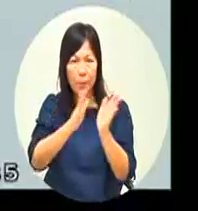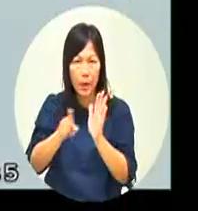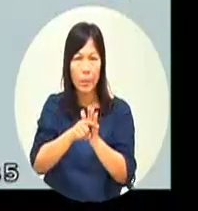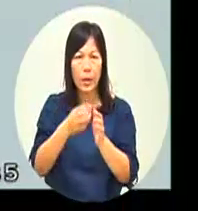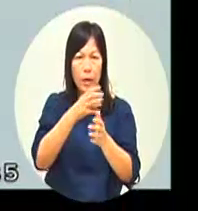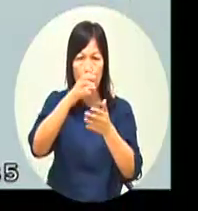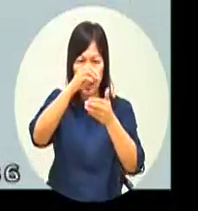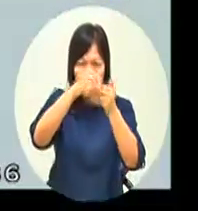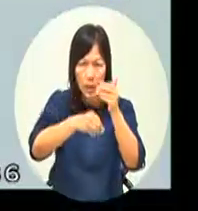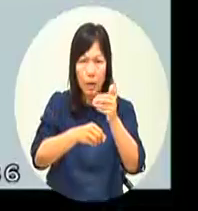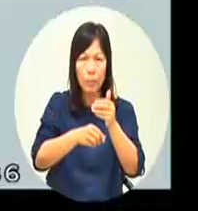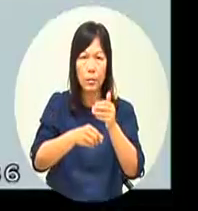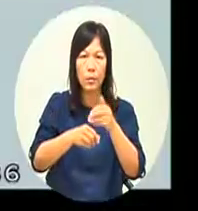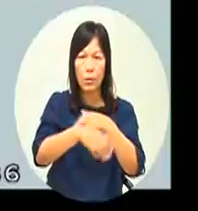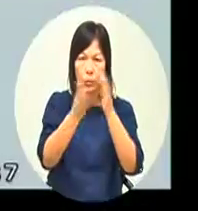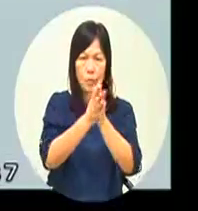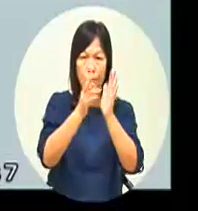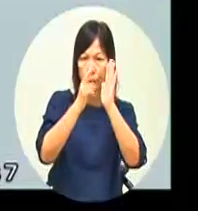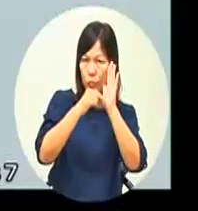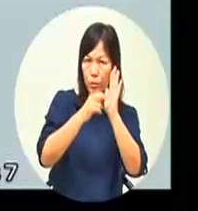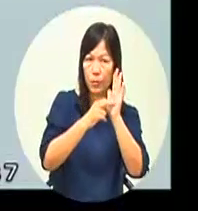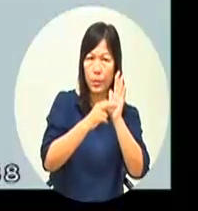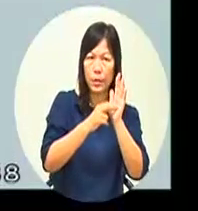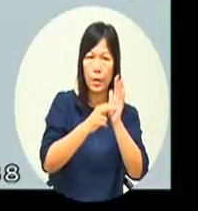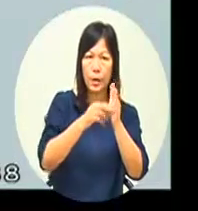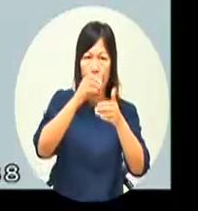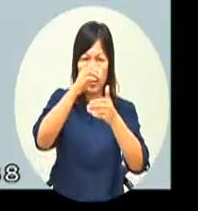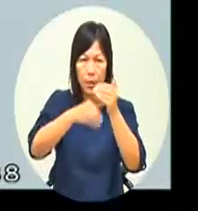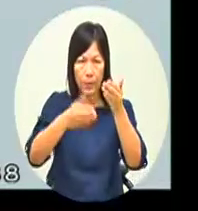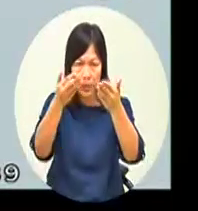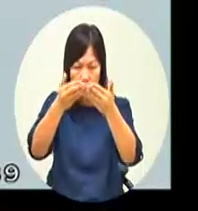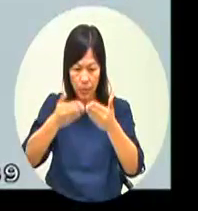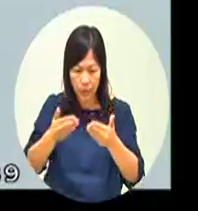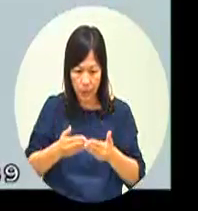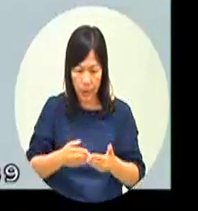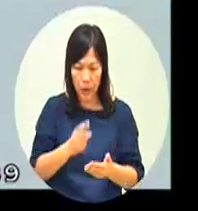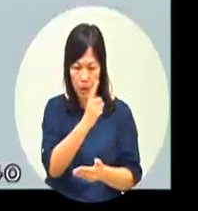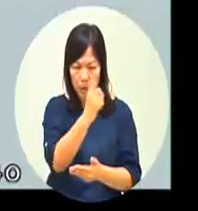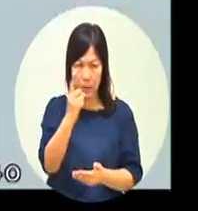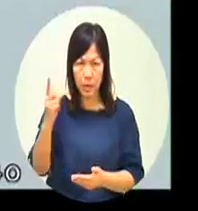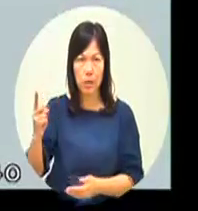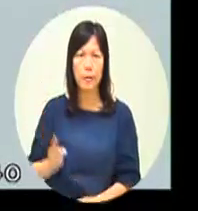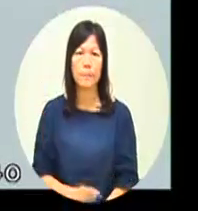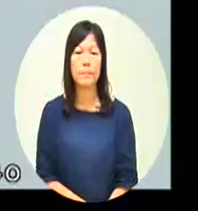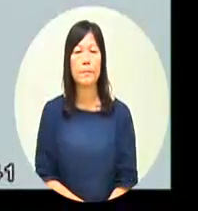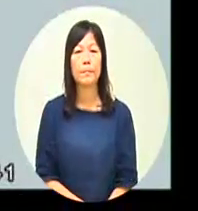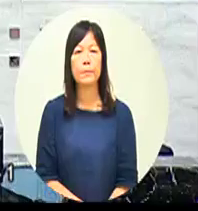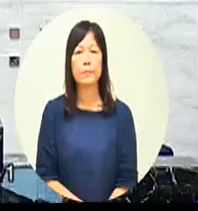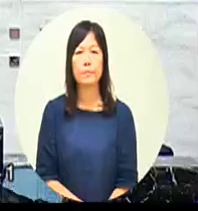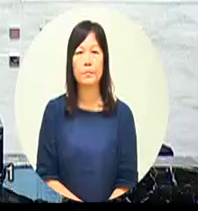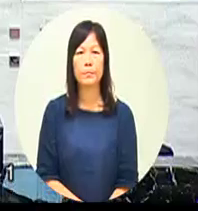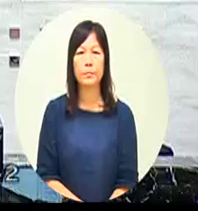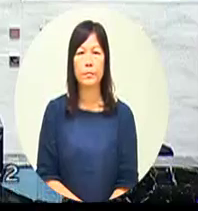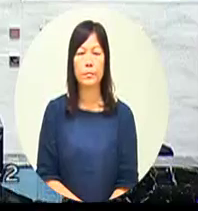文暨总说明及条文对照表各一份，请查照，请讨论。